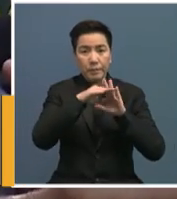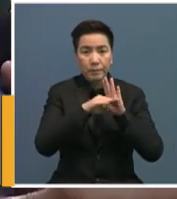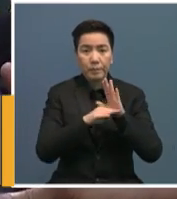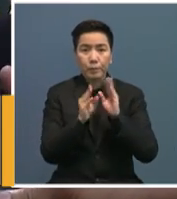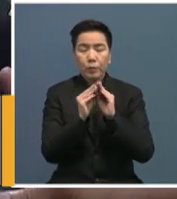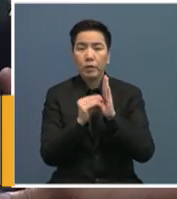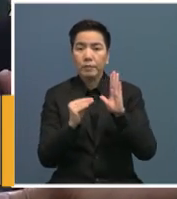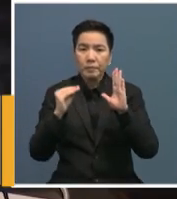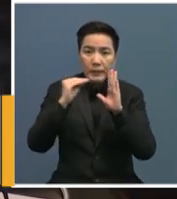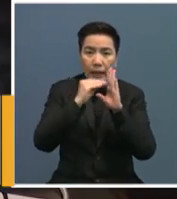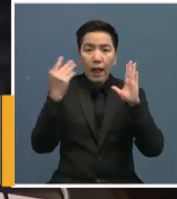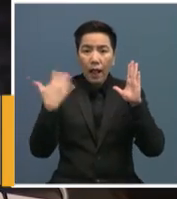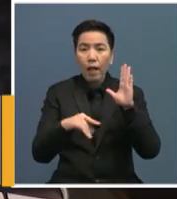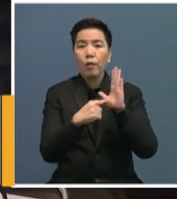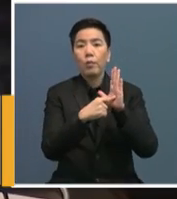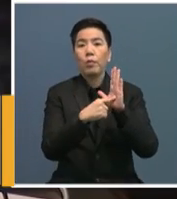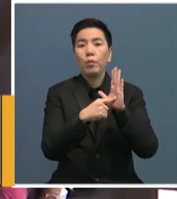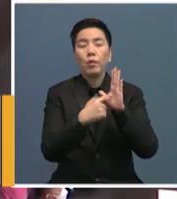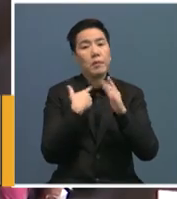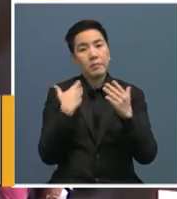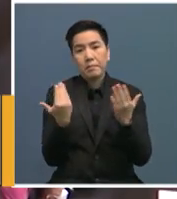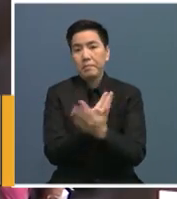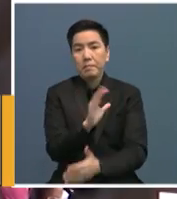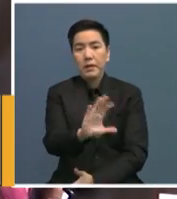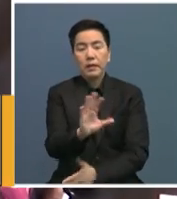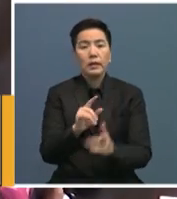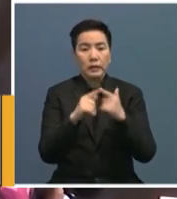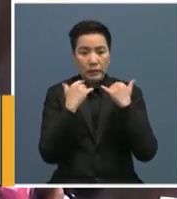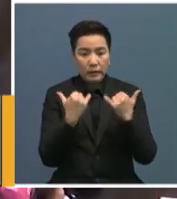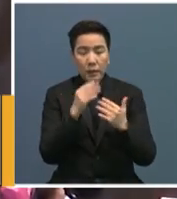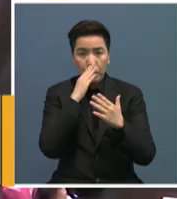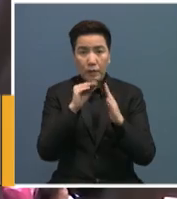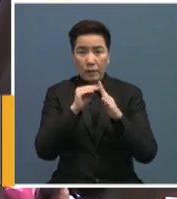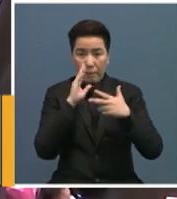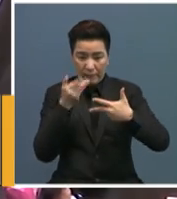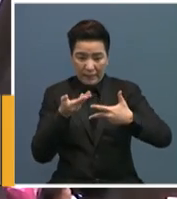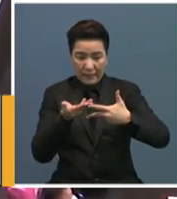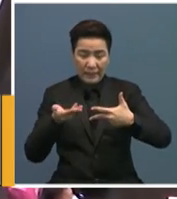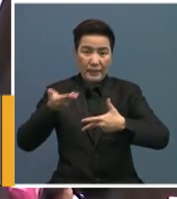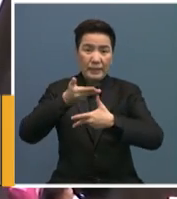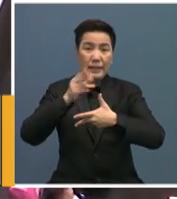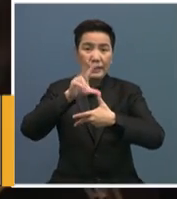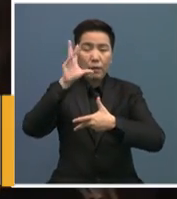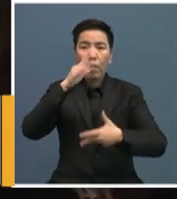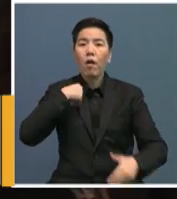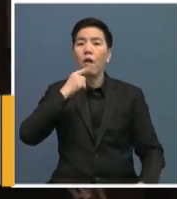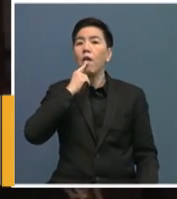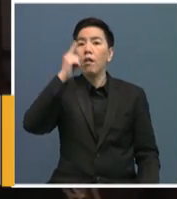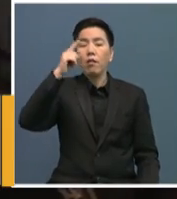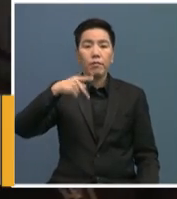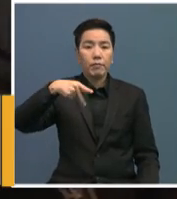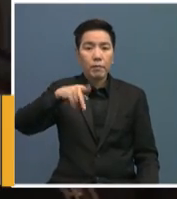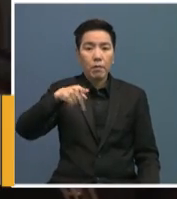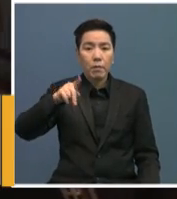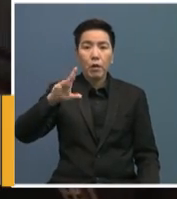ได้บรรจุเข้าสู่วาระการประชุมแล้วแล้วก็ไม่มีการเปลี่ยนแปลงส่วนหากเข้าสู่วาระที่ 3แล้วมีคนจะไปร้องต่อป.ป.ช